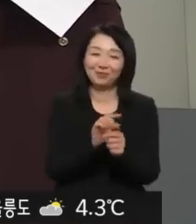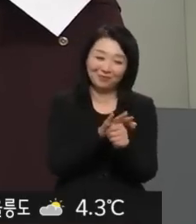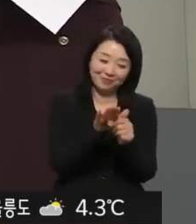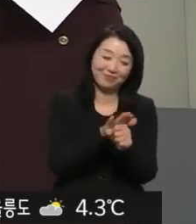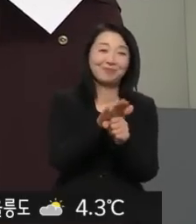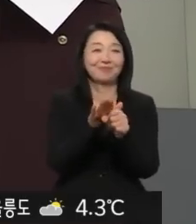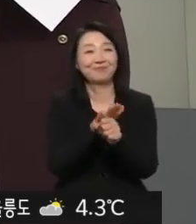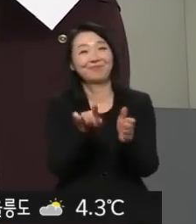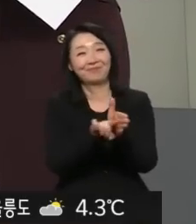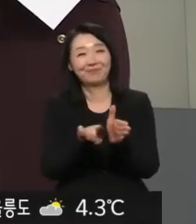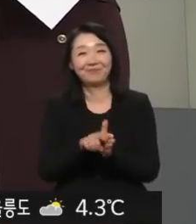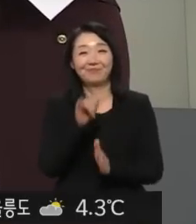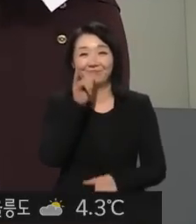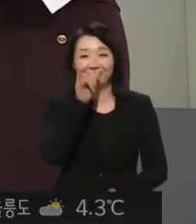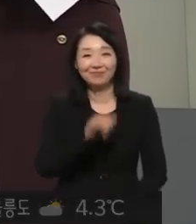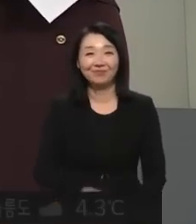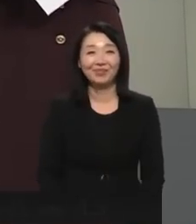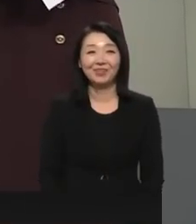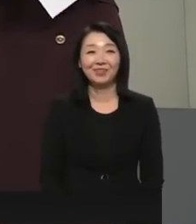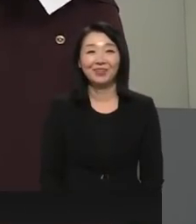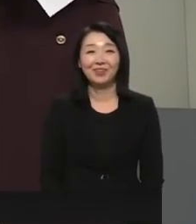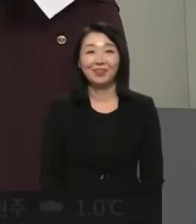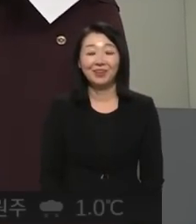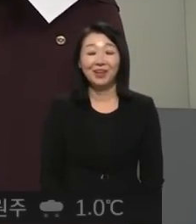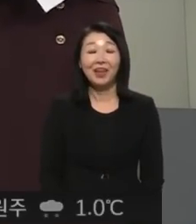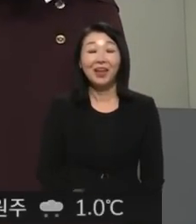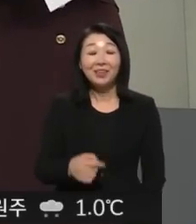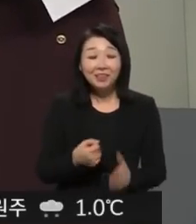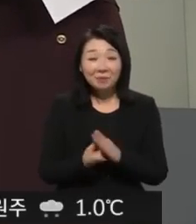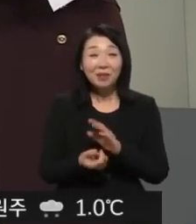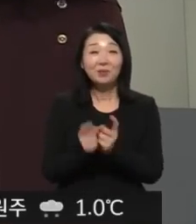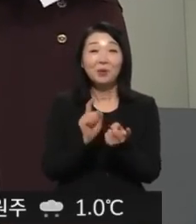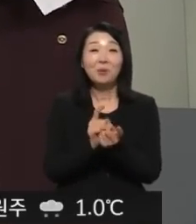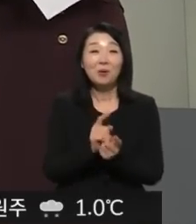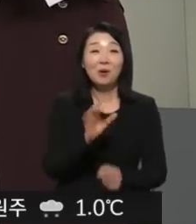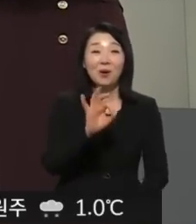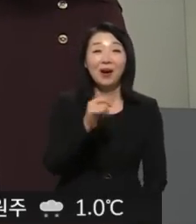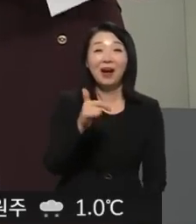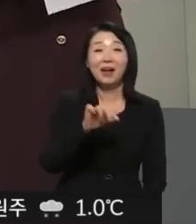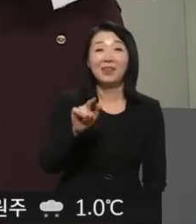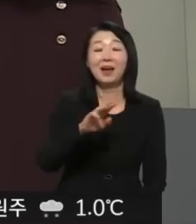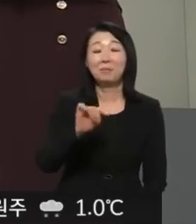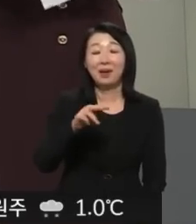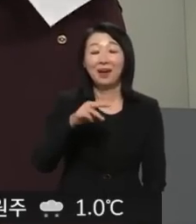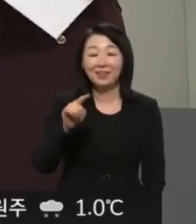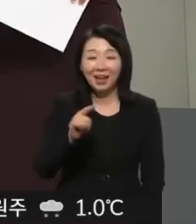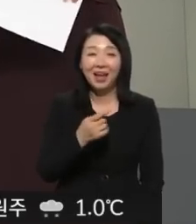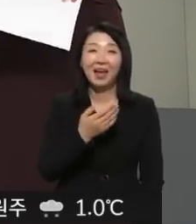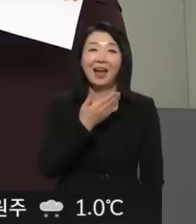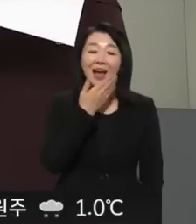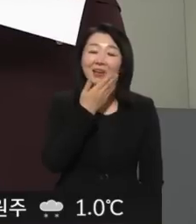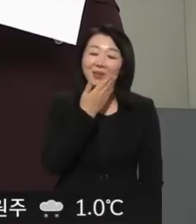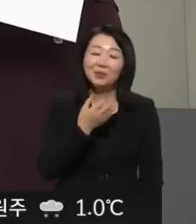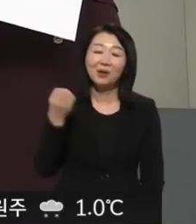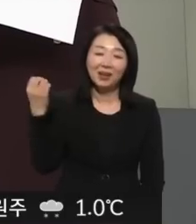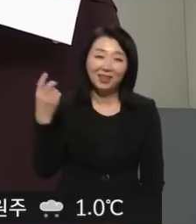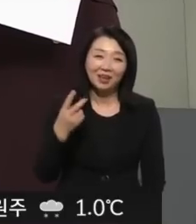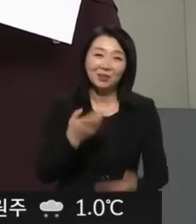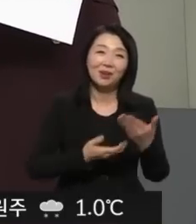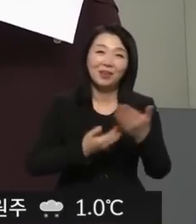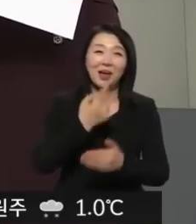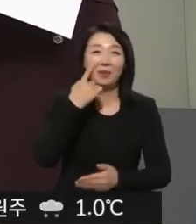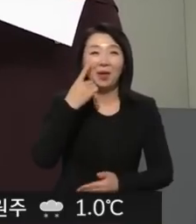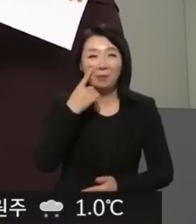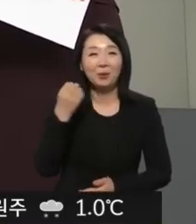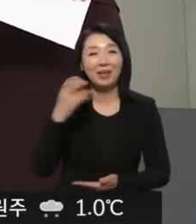아껴주는 운영진이죠. 그래서 서로 코너도 아나바다, 아껴쓰고 나눠쓰고 바꿔쓰고 다시 씁니다. 저 울체커가